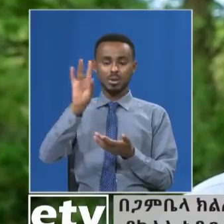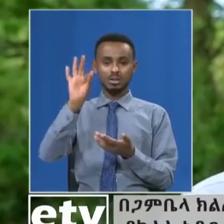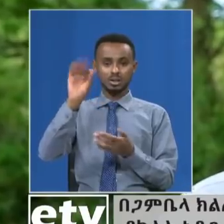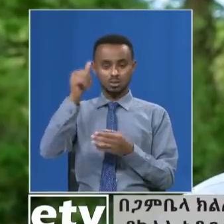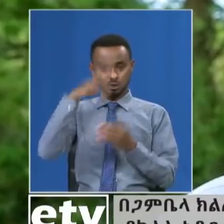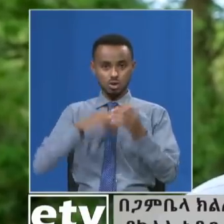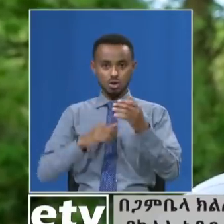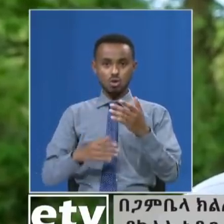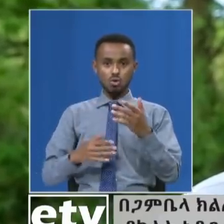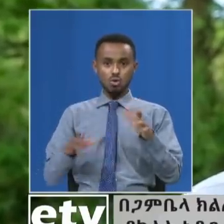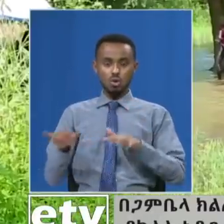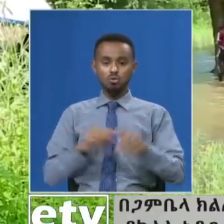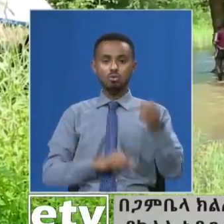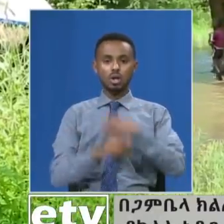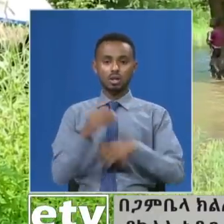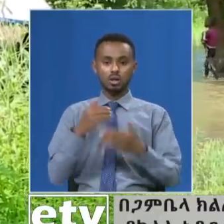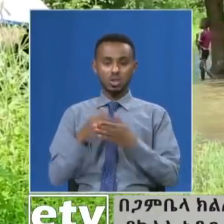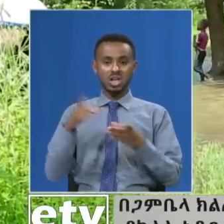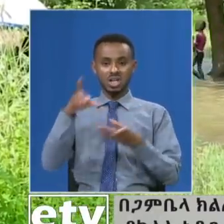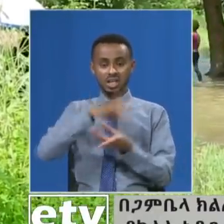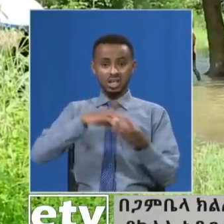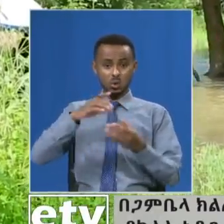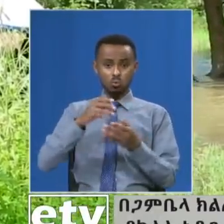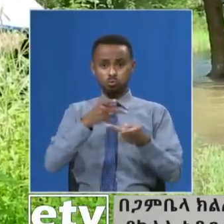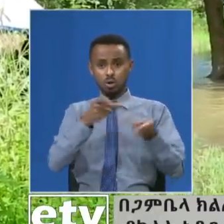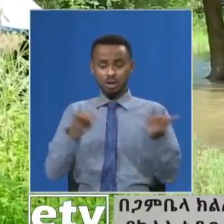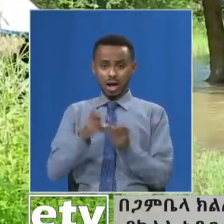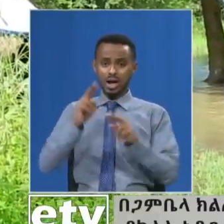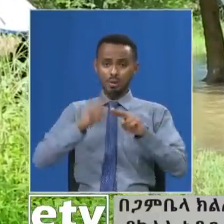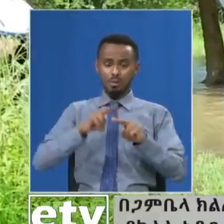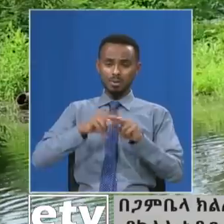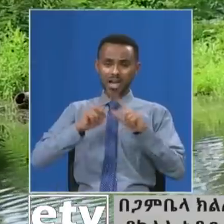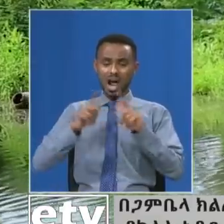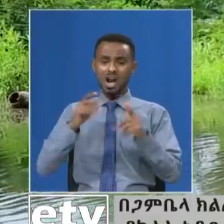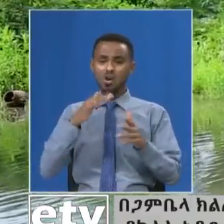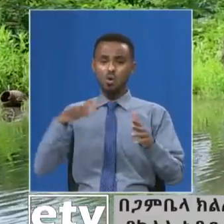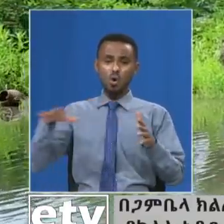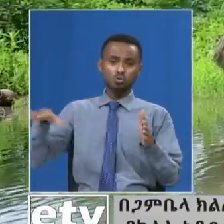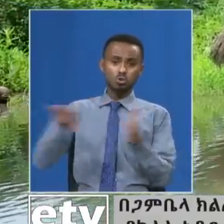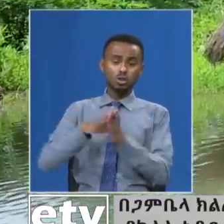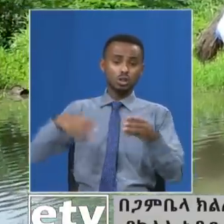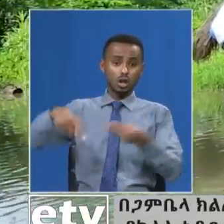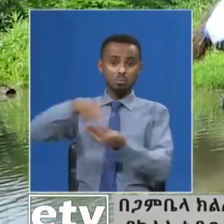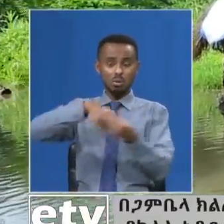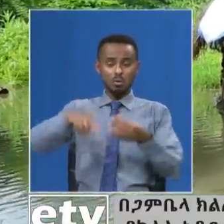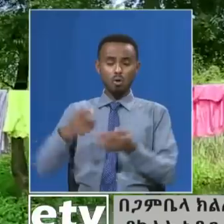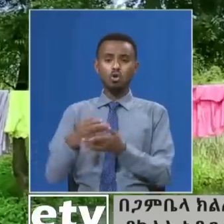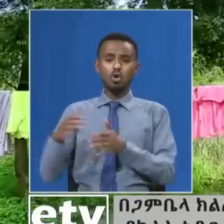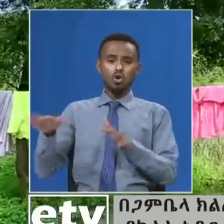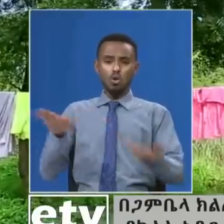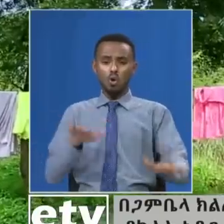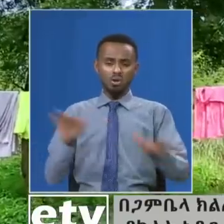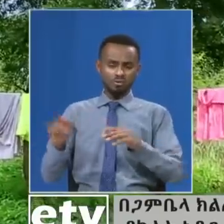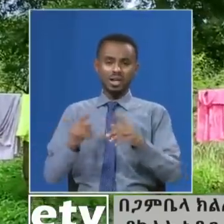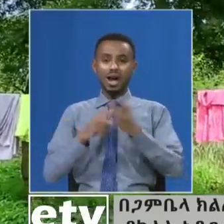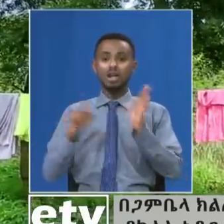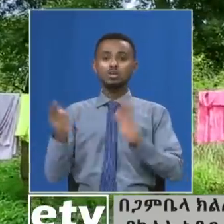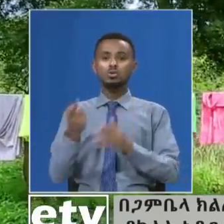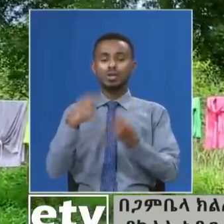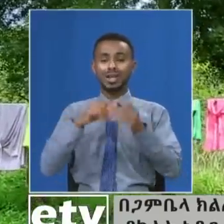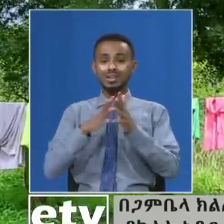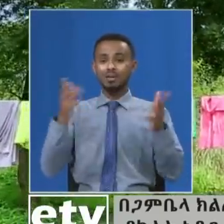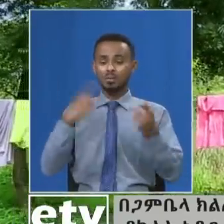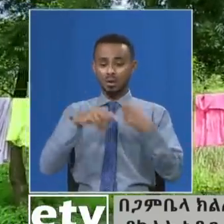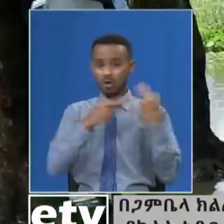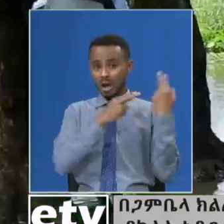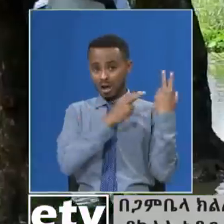19779 ሰዎች ጎርፍ ጉዳት አድርሷል። የክልሉ መልካ ምድራዊ አቀማመጥ በትላልቅ ወንዞች የተከበበ መሆኑ የጎርፍ ተጋላጭነትን እያሰፋ መጥቷል